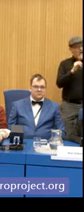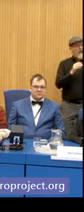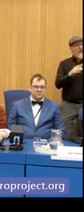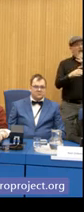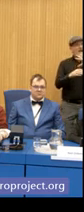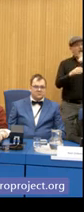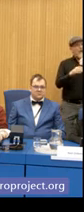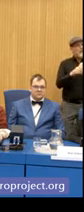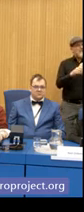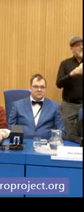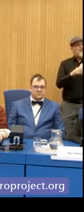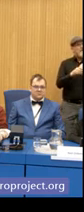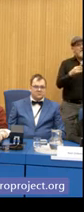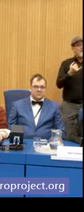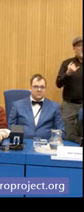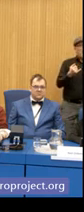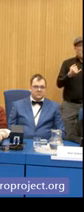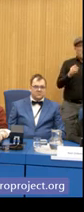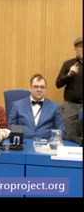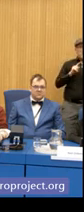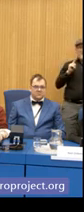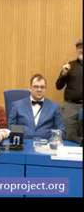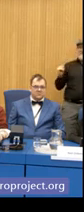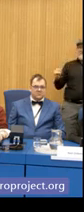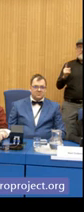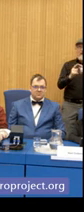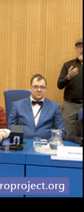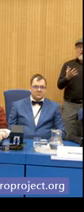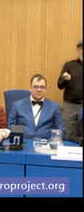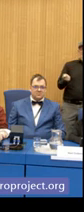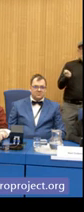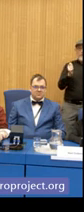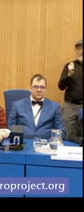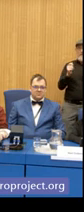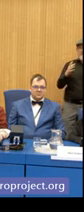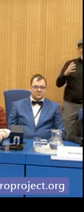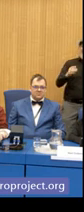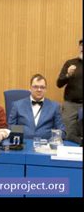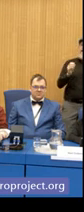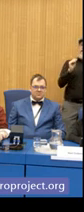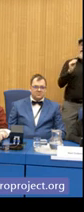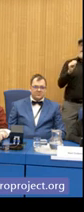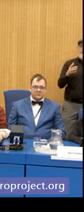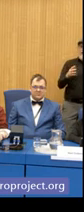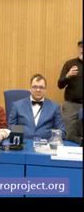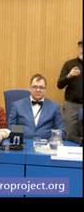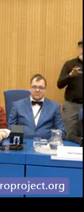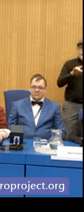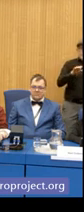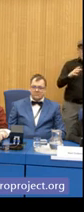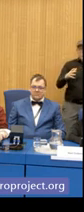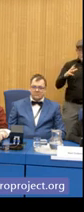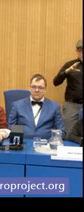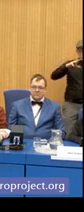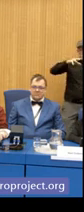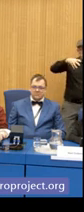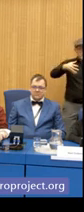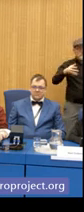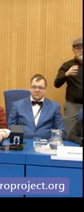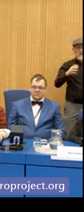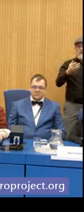Wir Bildungsfachkräfte haben diese virtuelle Simulationsbrille ausprobiert und verstehen,